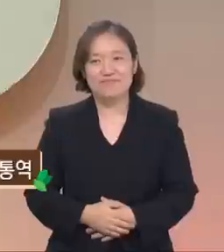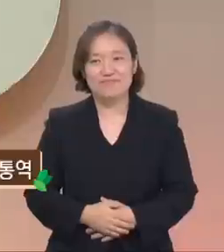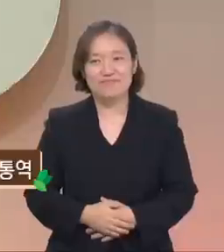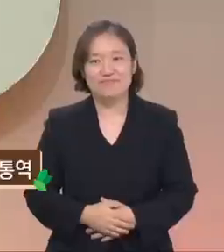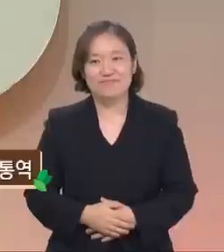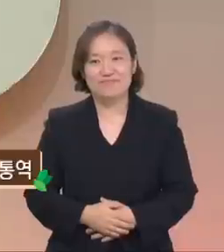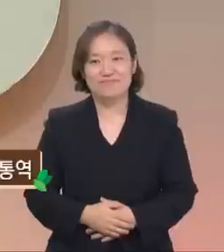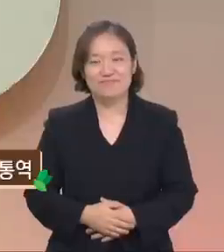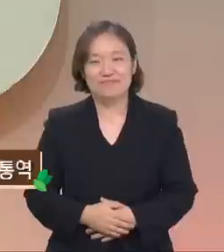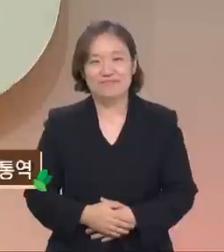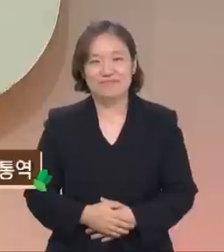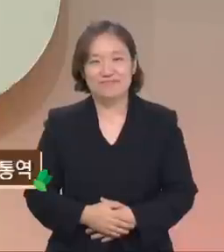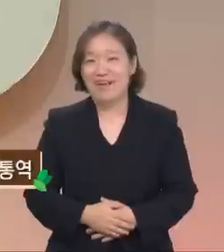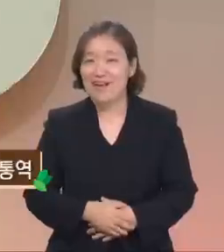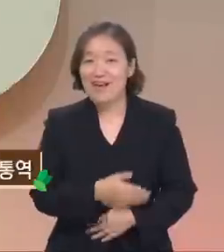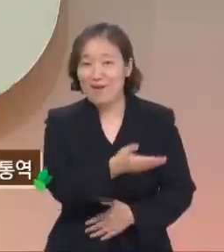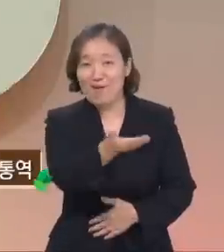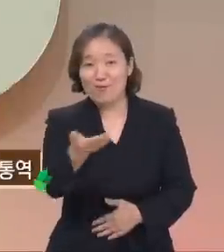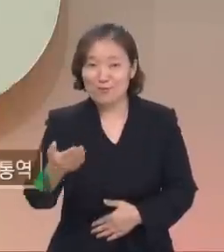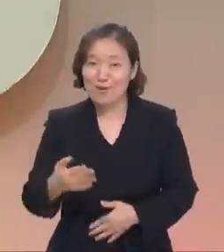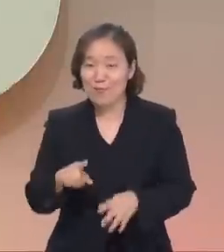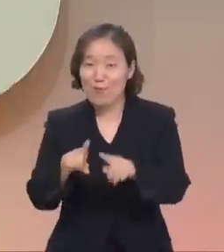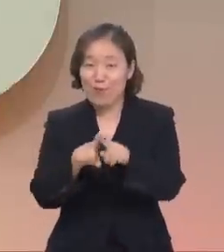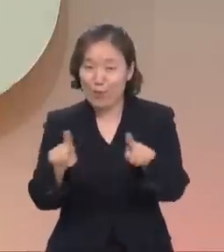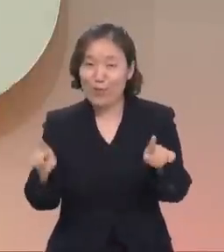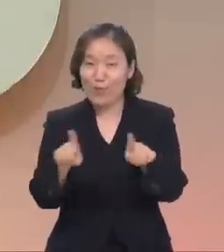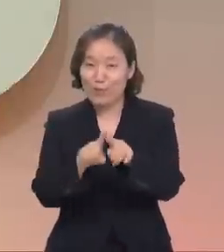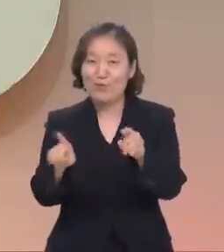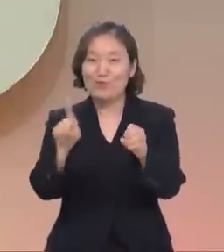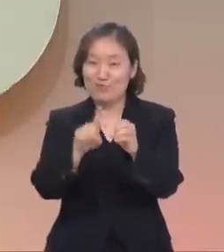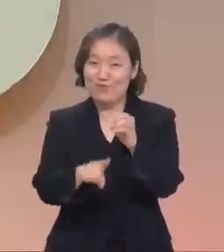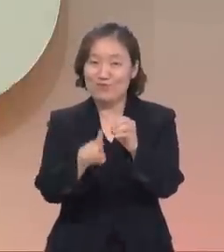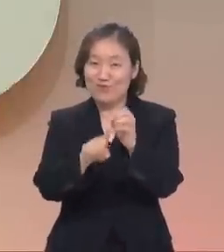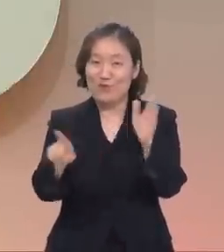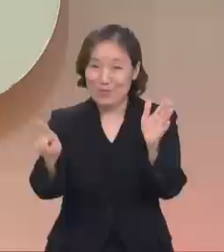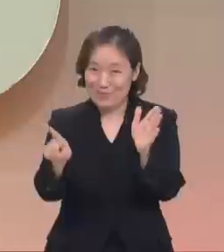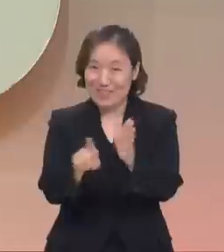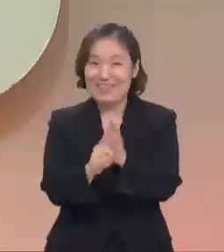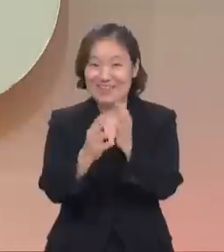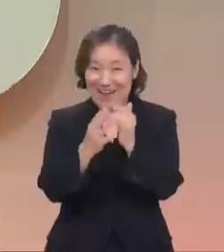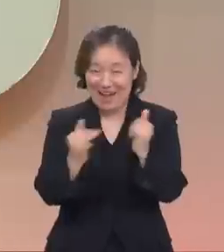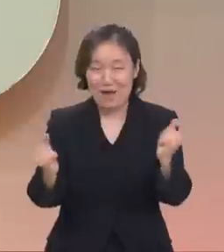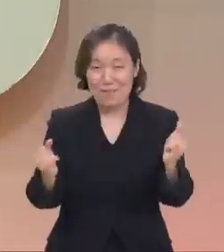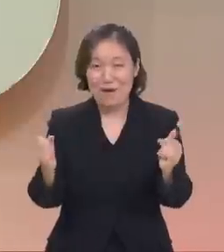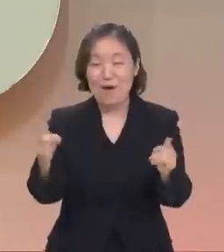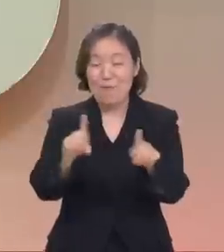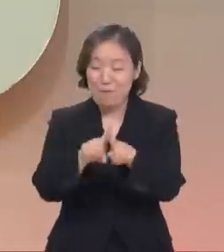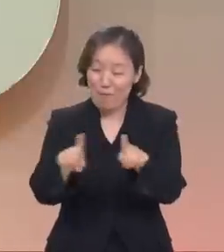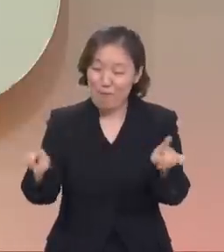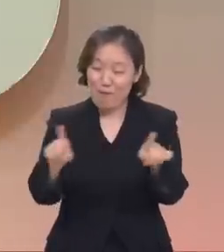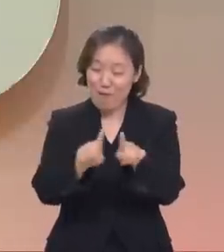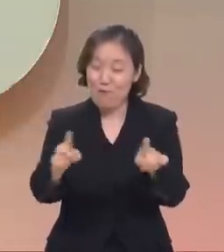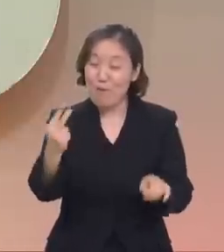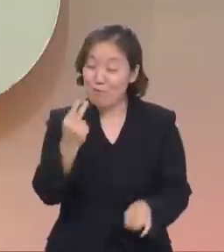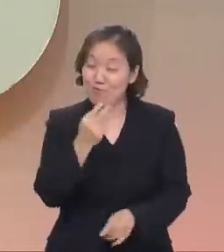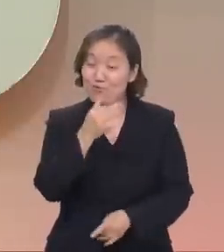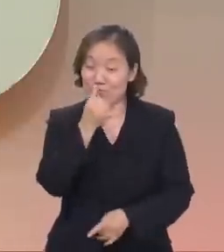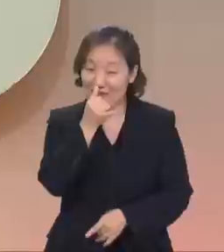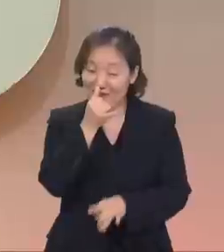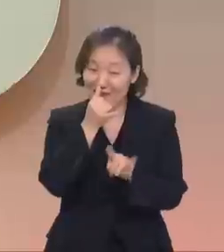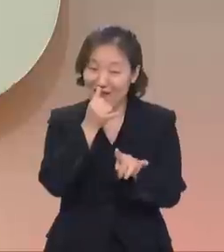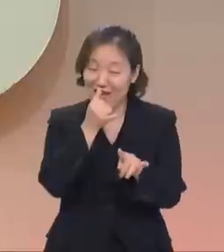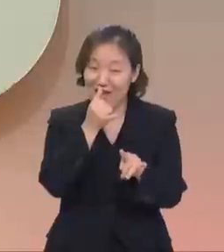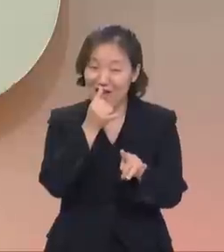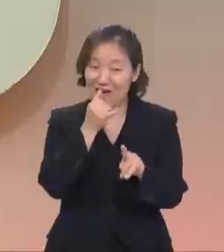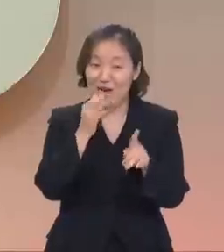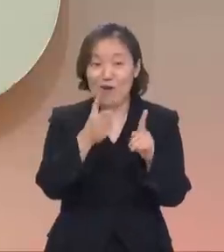우리 우리 평범한 불자들이 우리 평범한 중생들이 불교를 믿는다는